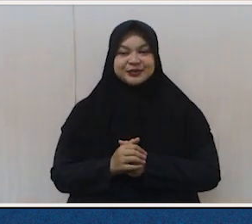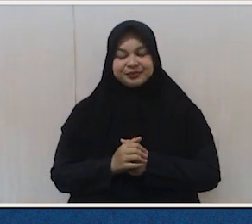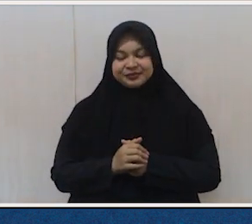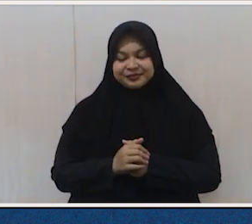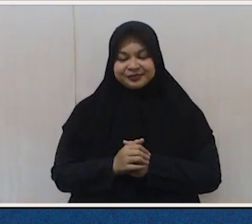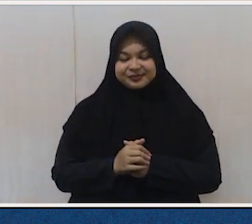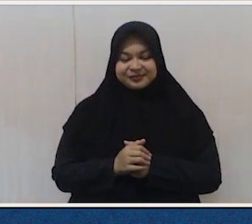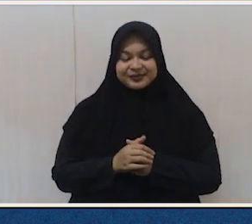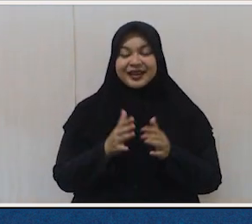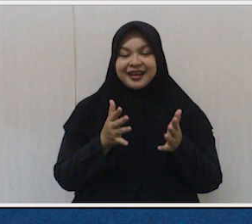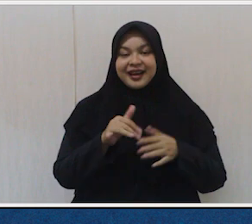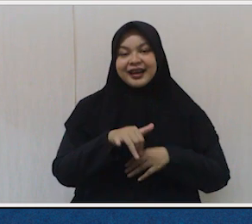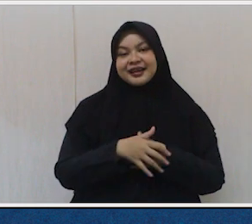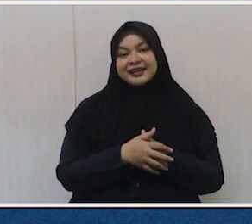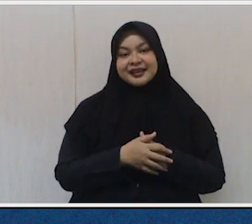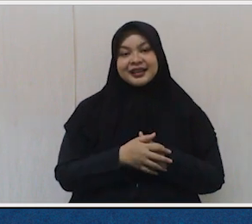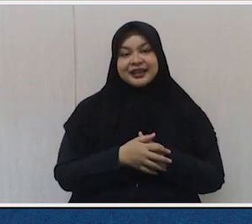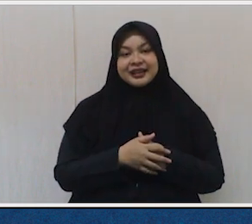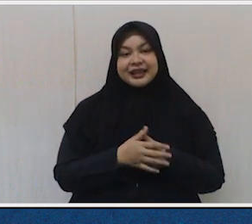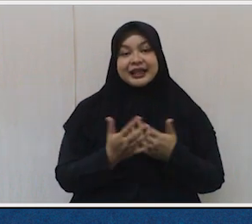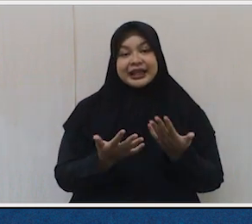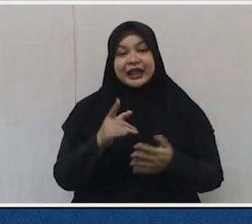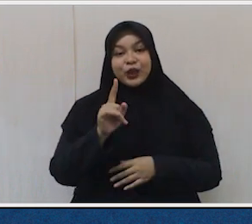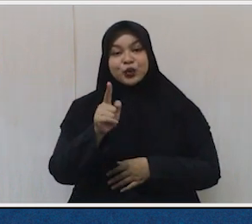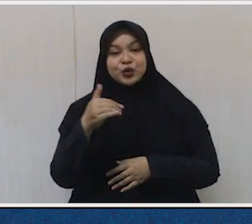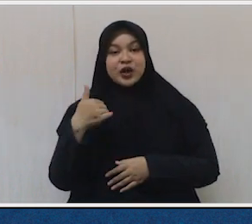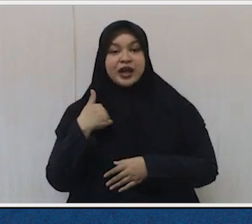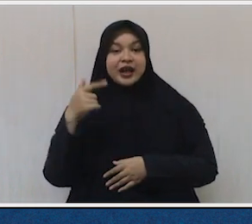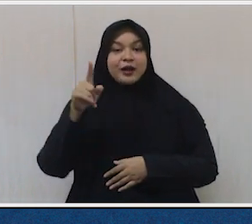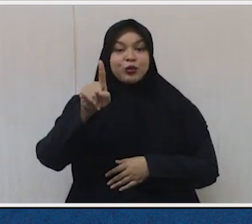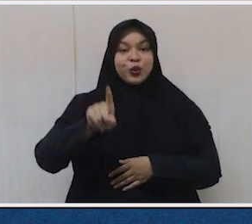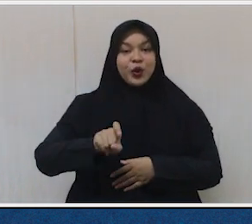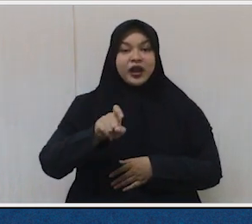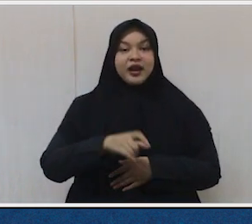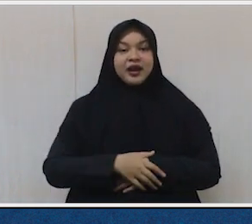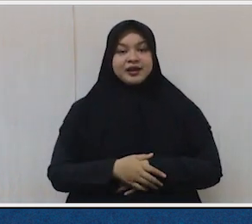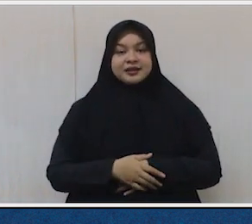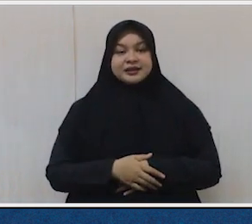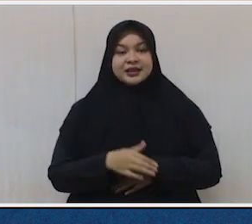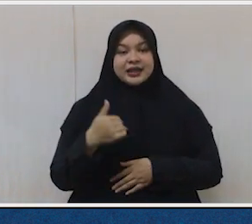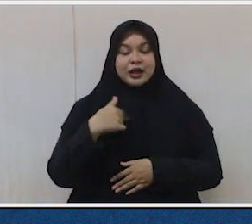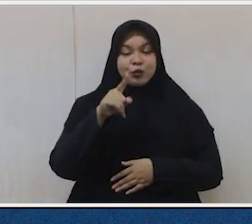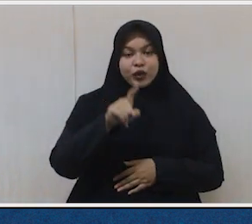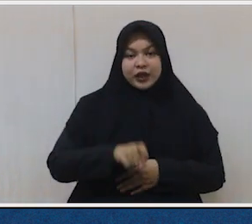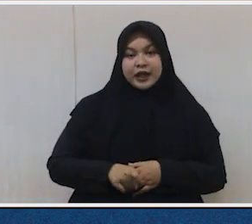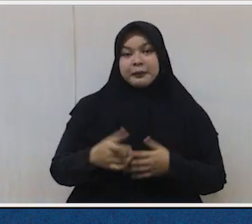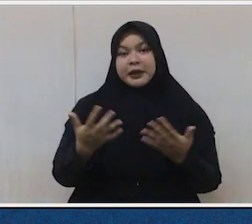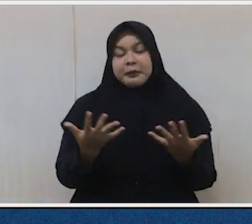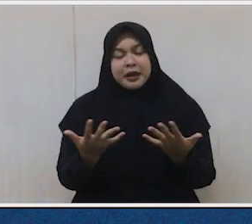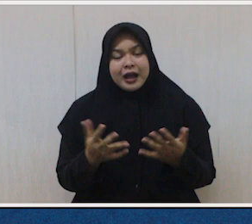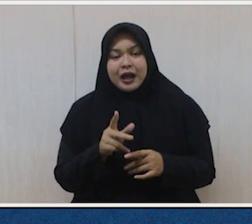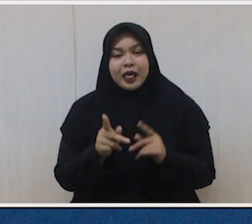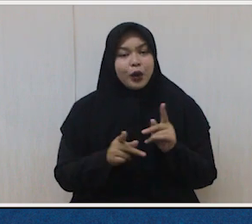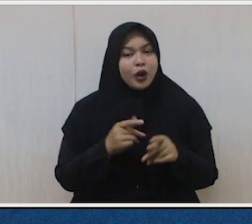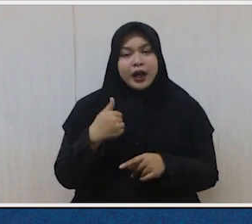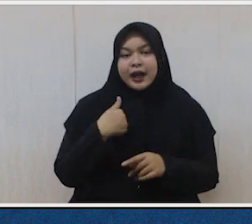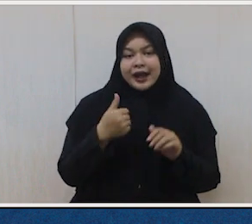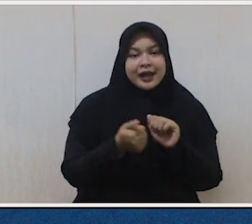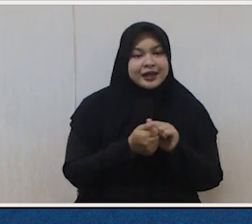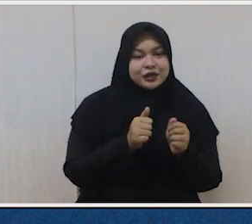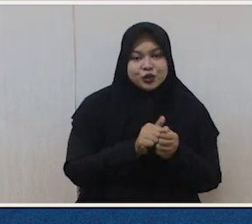ya iya iya iya karena itu juga ada kebutuhan kan ada kebutuhan Bagaimana kalau ada kasus